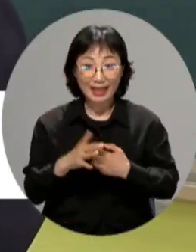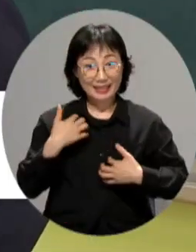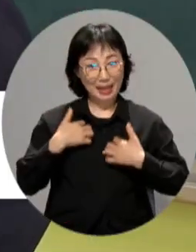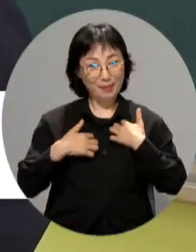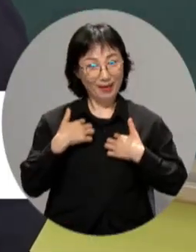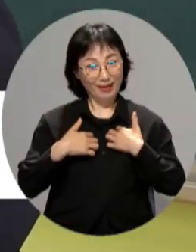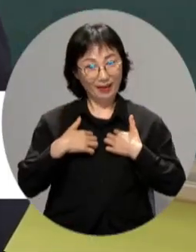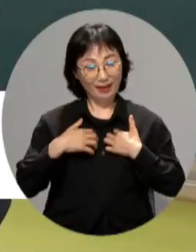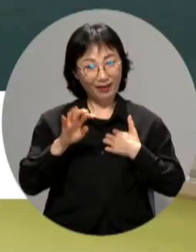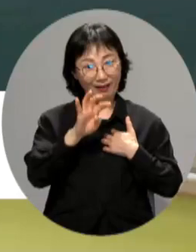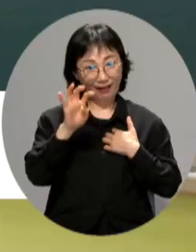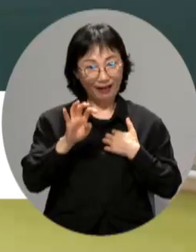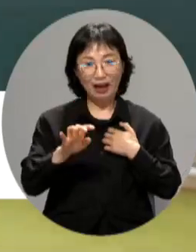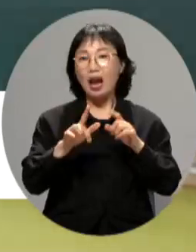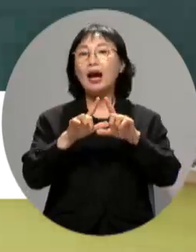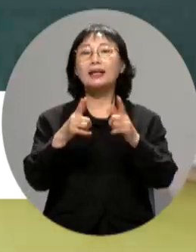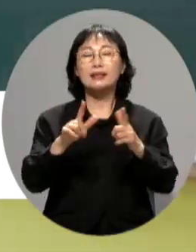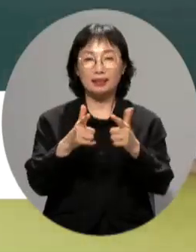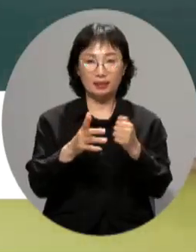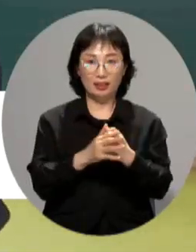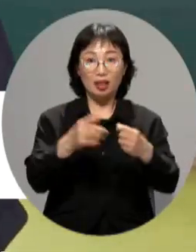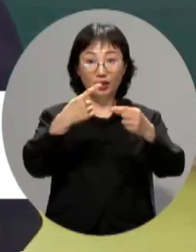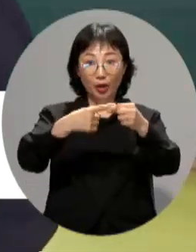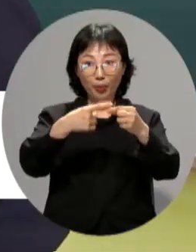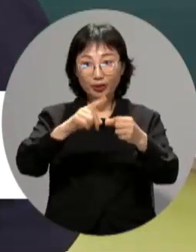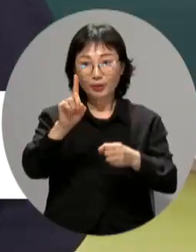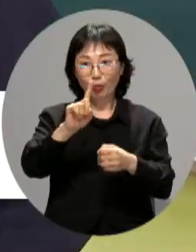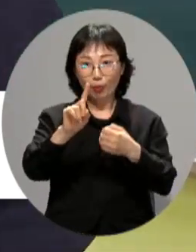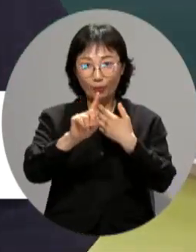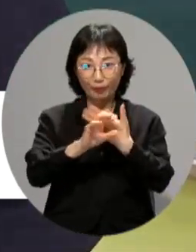재미일까? 아니요. 첫 번째 뭐예요?